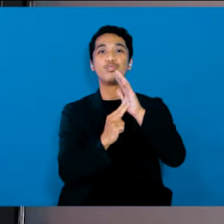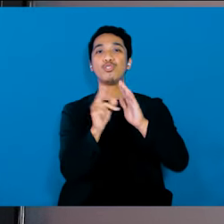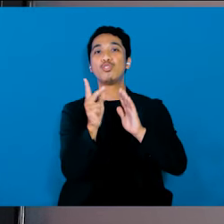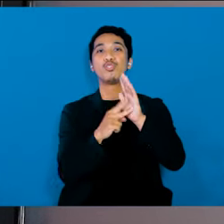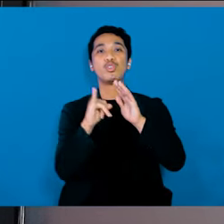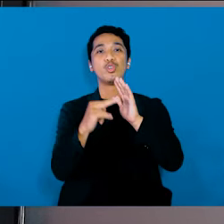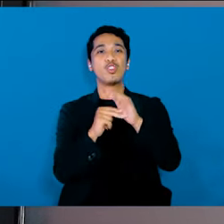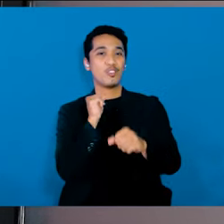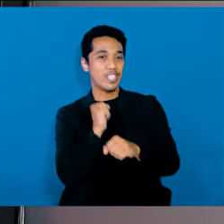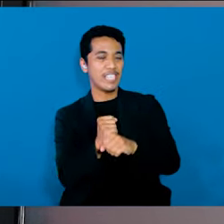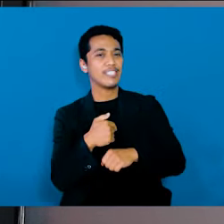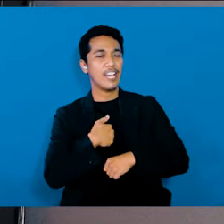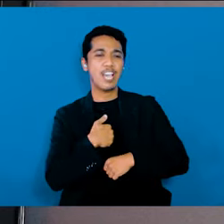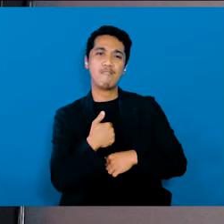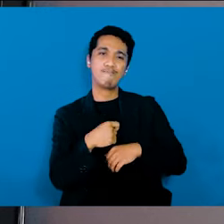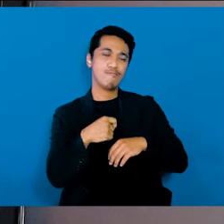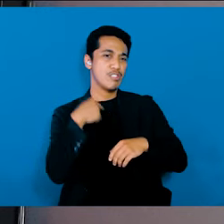selalu